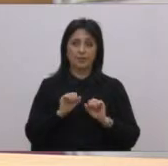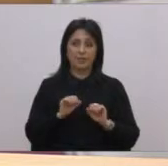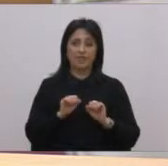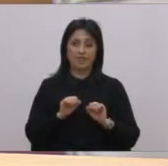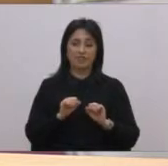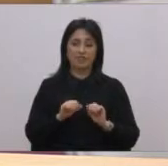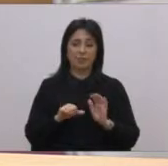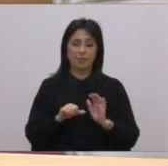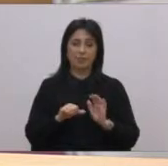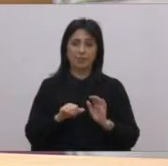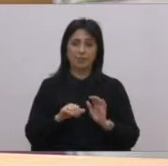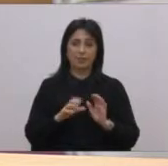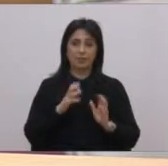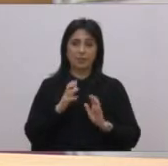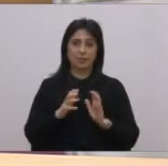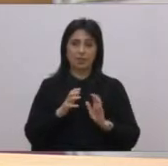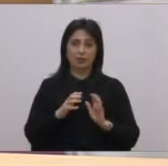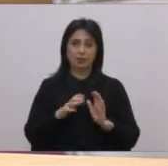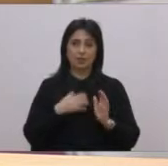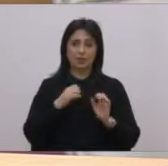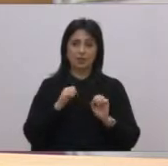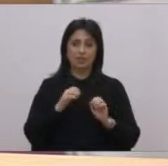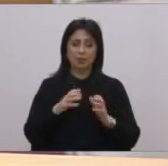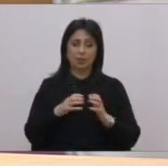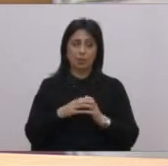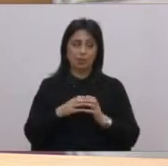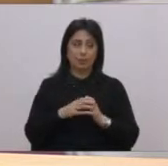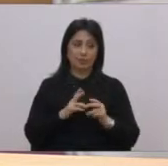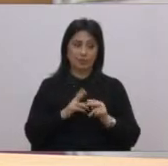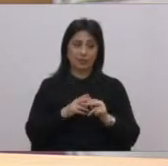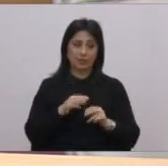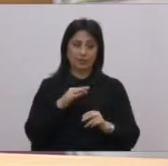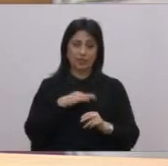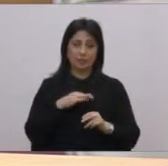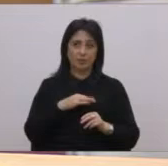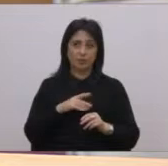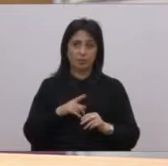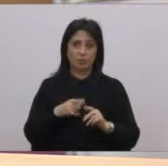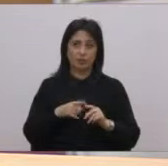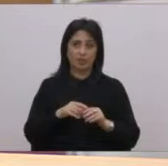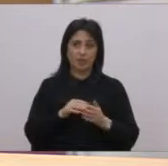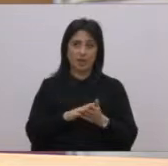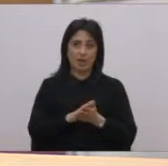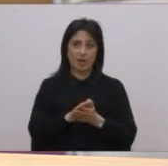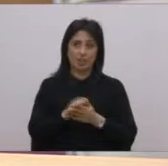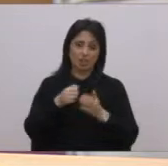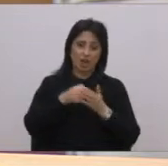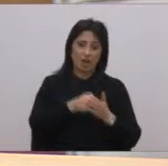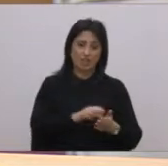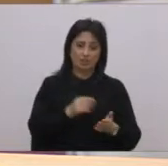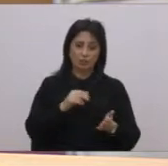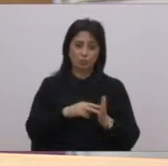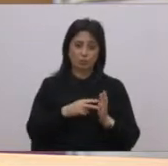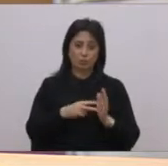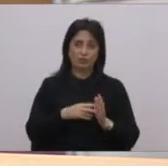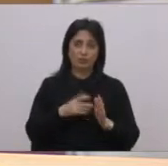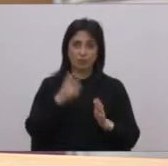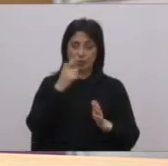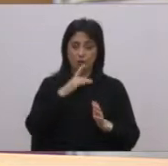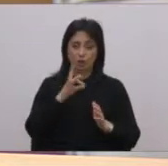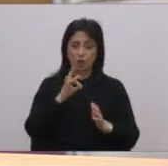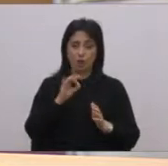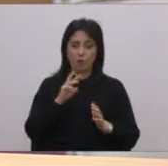დაზღვევების საერთაშორისო სადაზღვევო კომპანიების ბერკეტის გამოყენებით, რომ ეს ხარჯი არ აწებოდეს ბიუჯეტს? Და საერთოდ ეხა ბატონმა